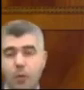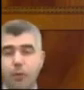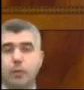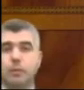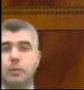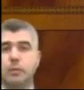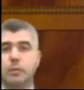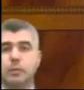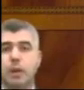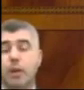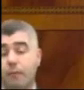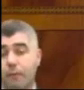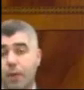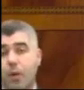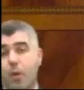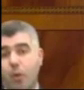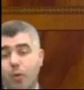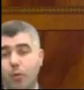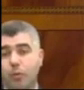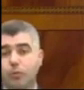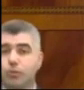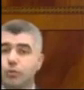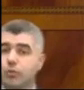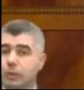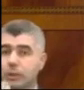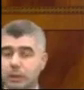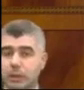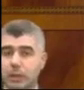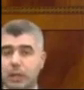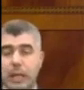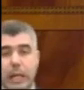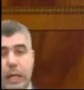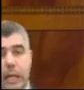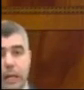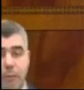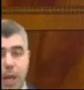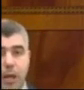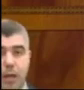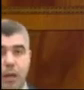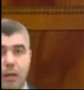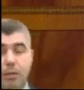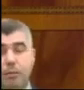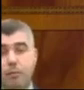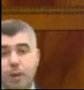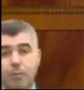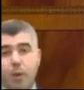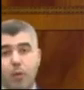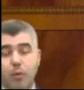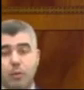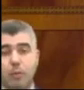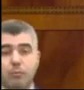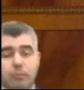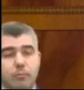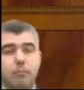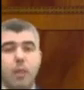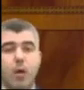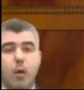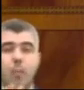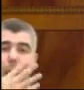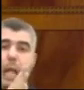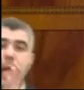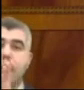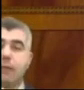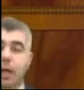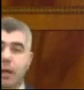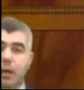لطرق المأساة والإتجار من خليج غينيا إلى ليبيا التي